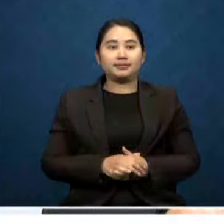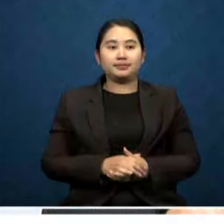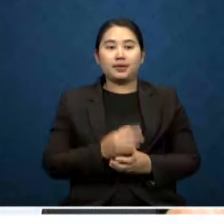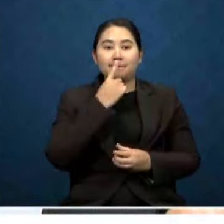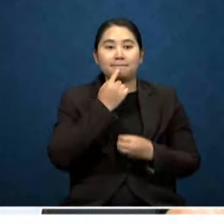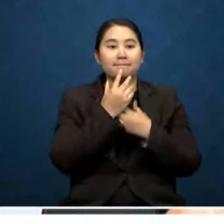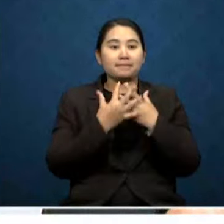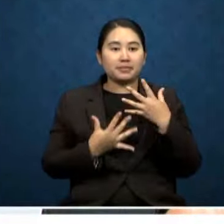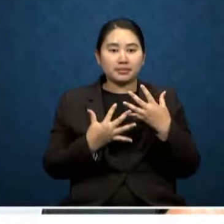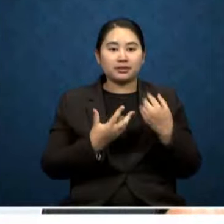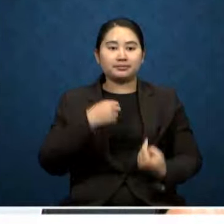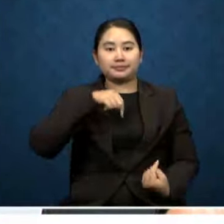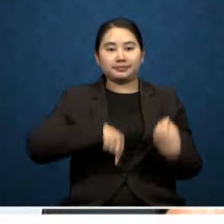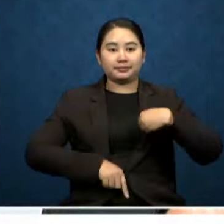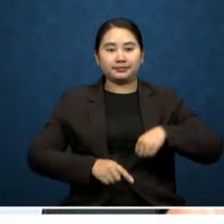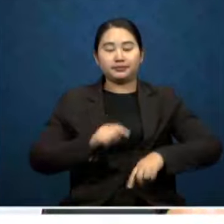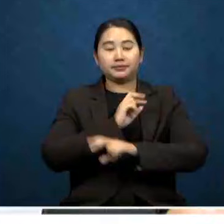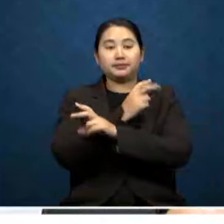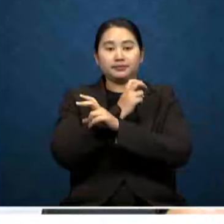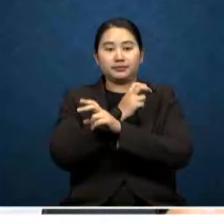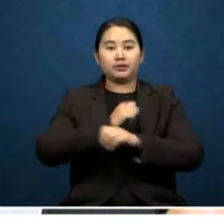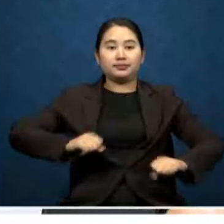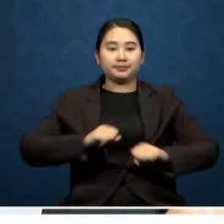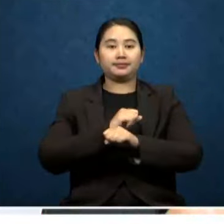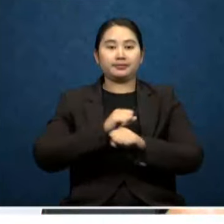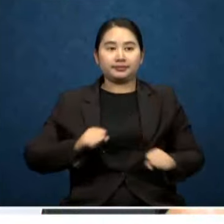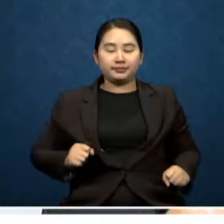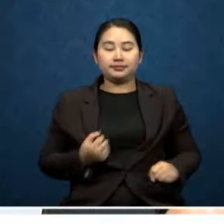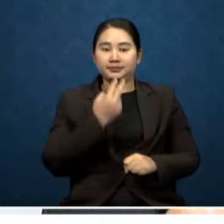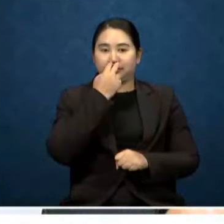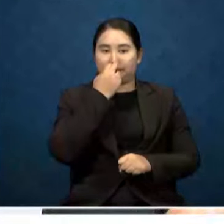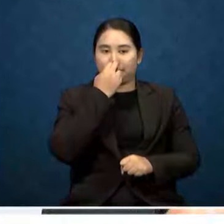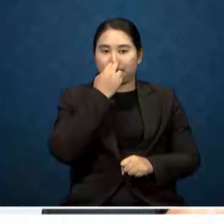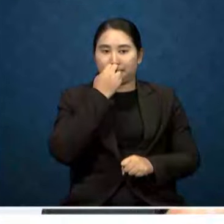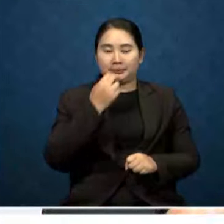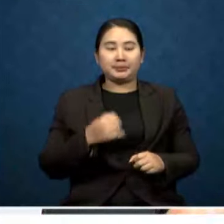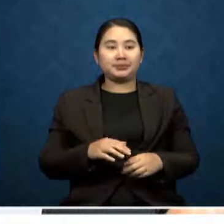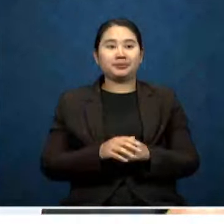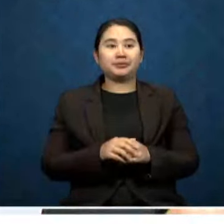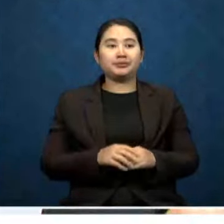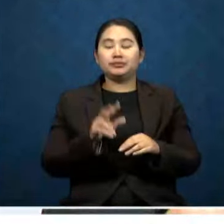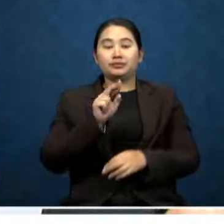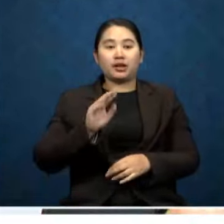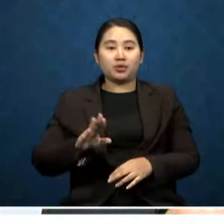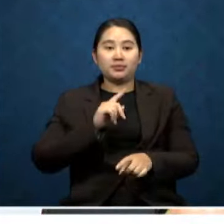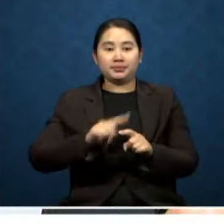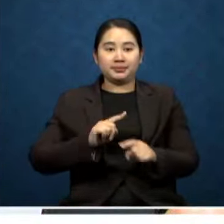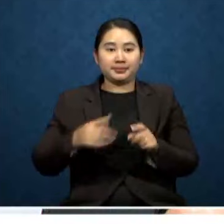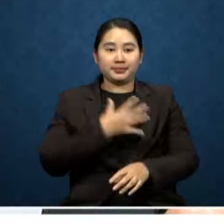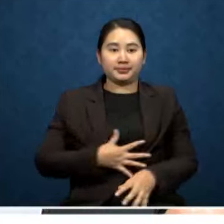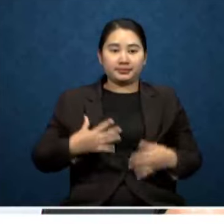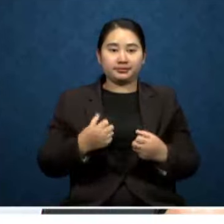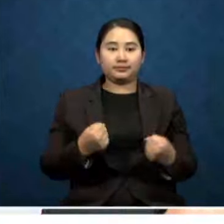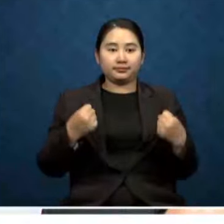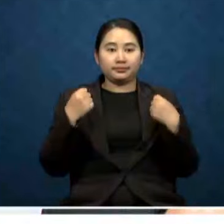โลหิตระบบกล้ามเนื้อระบบหายใจระบบขับถ่ายระบบสืบพันธระบบทุกกระบบในร่างกายยังแข็ง